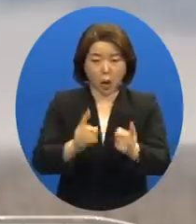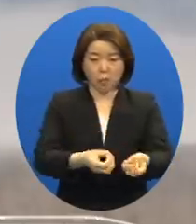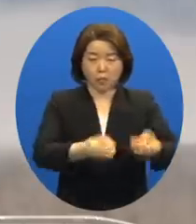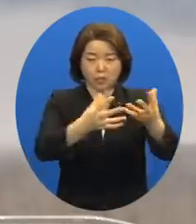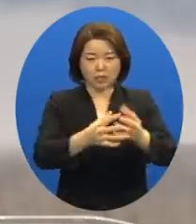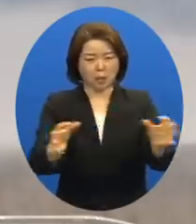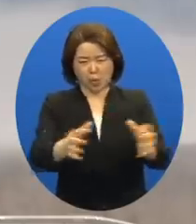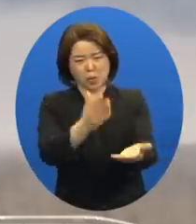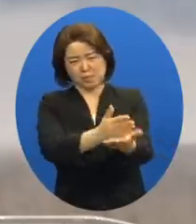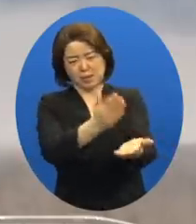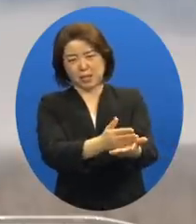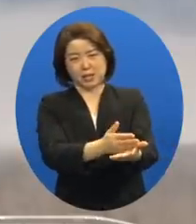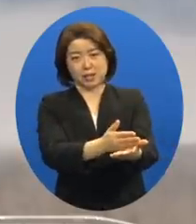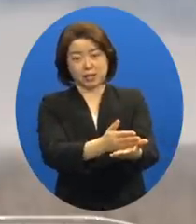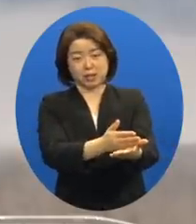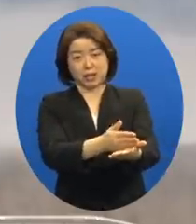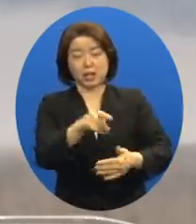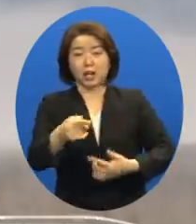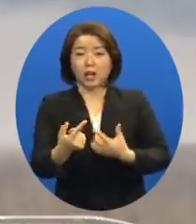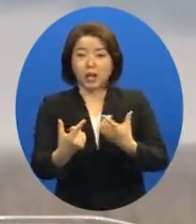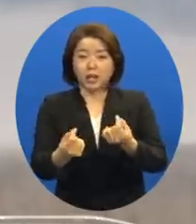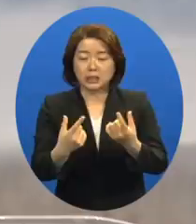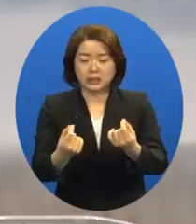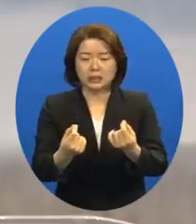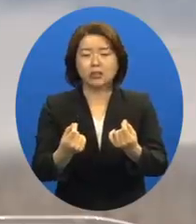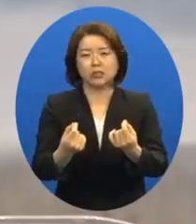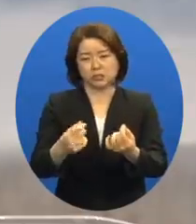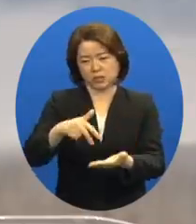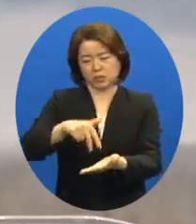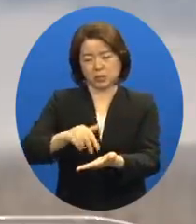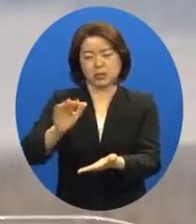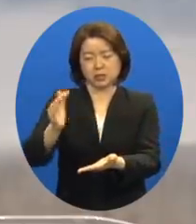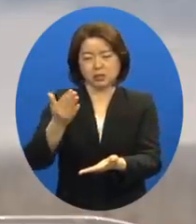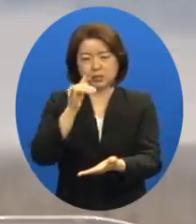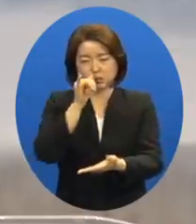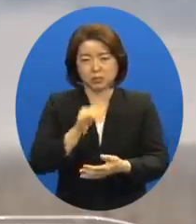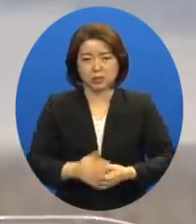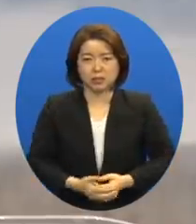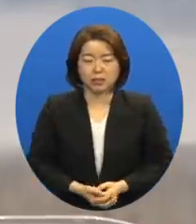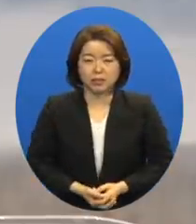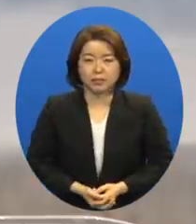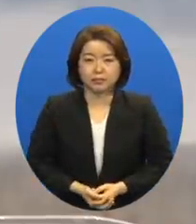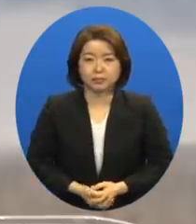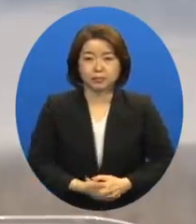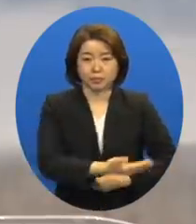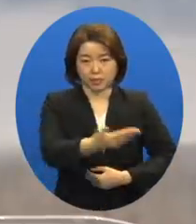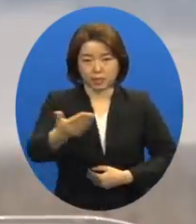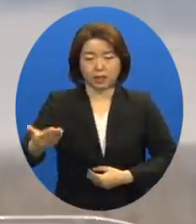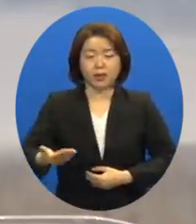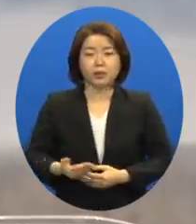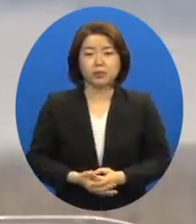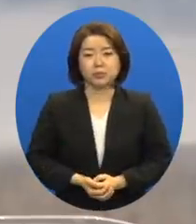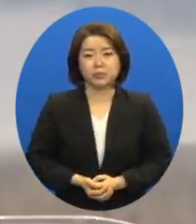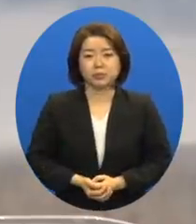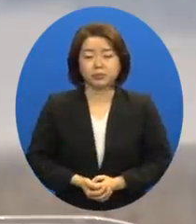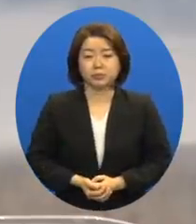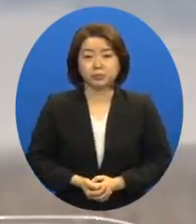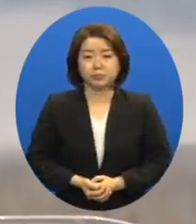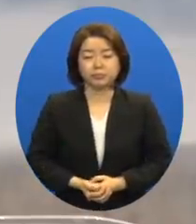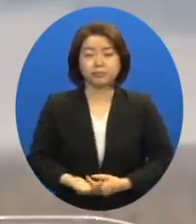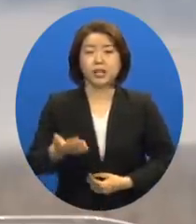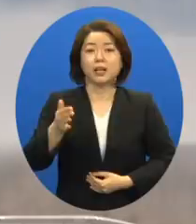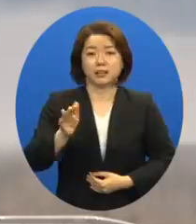마라, 그런 지경이 되어버렸습니다. 여러분,